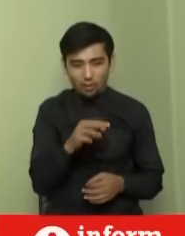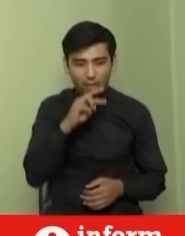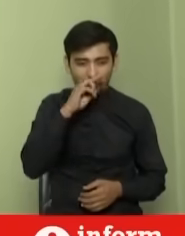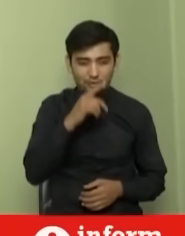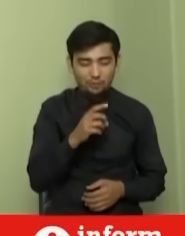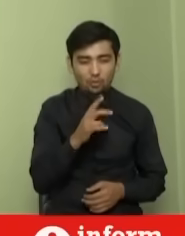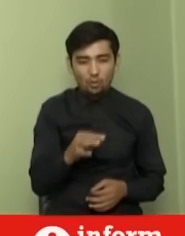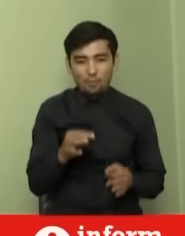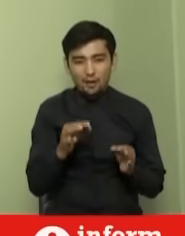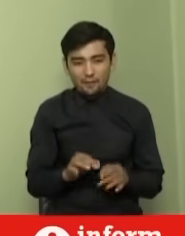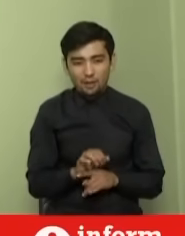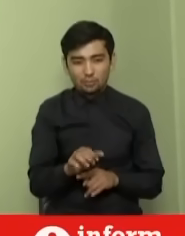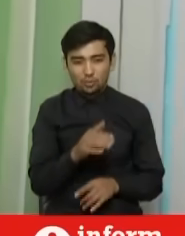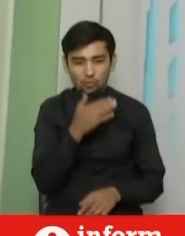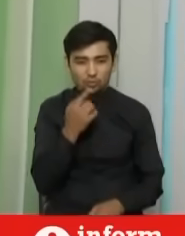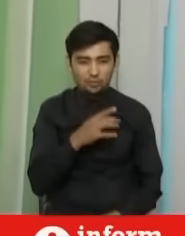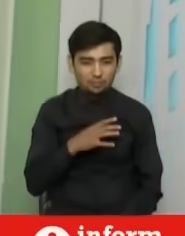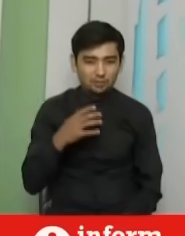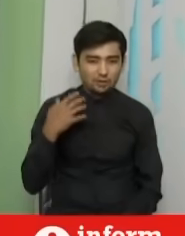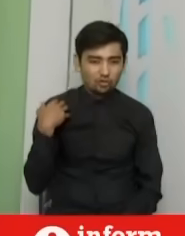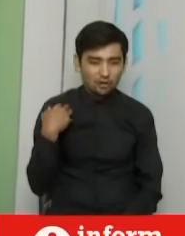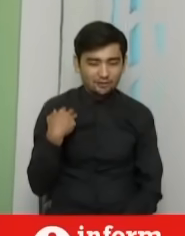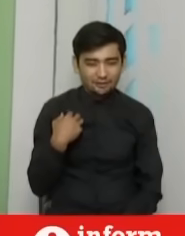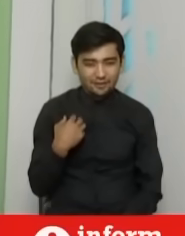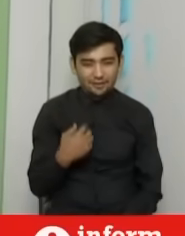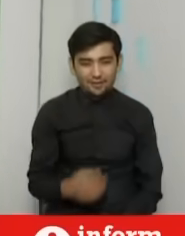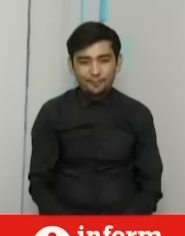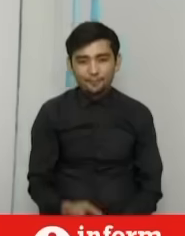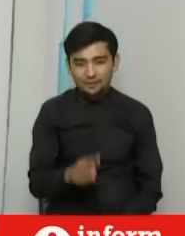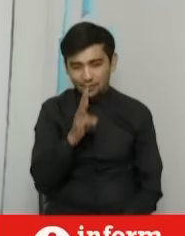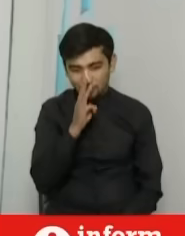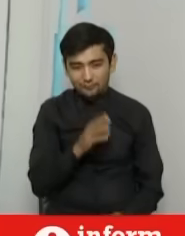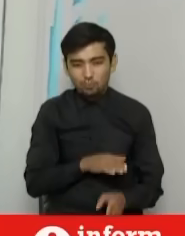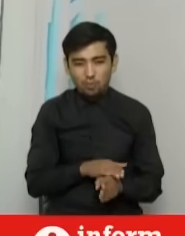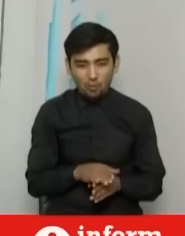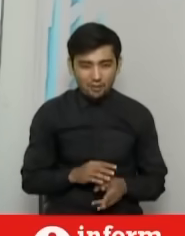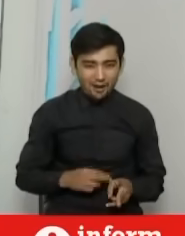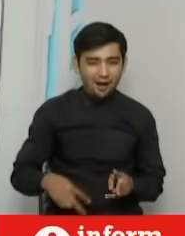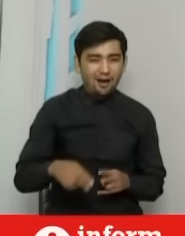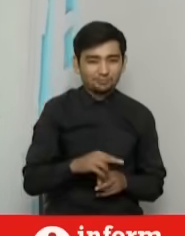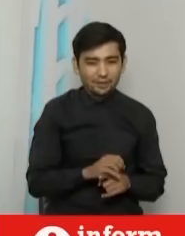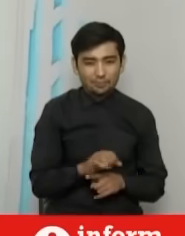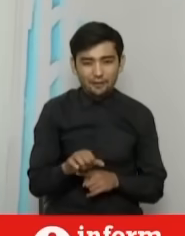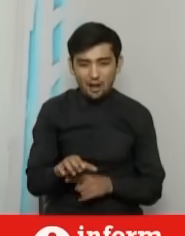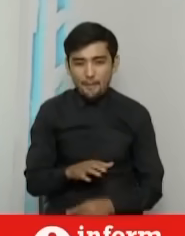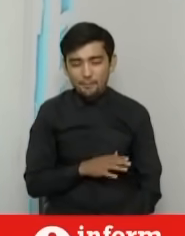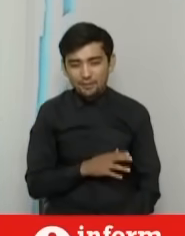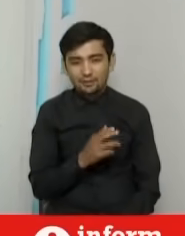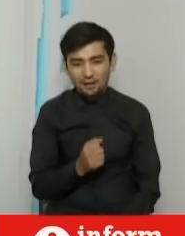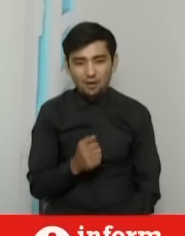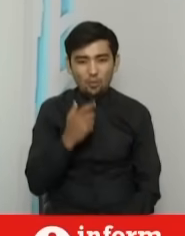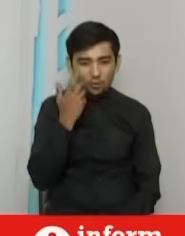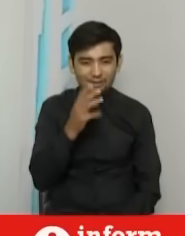дұрыс аударылмаған дейді орталық басшылығы. Бізде зарплата толығымен бәріне бірдей жіберілген. Бірақ